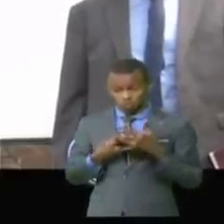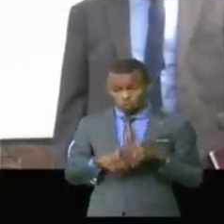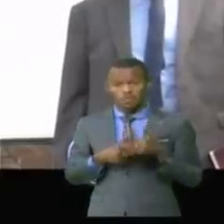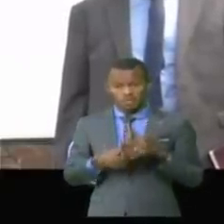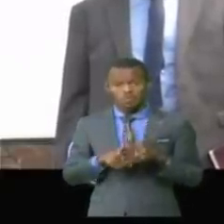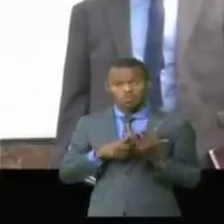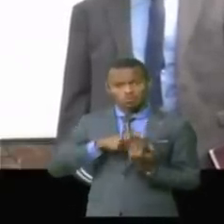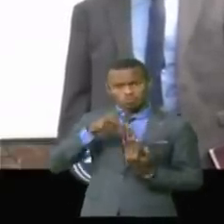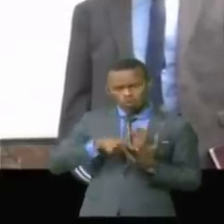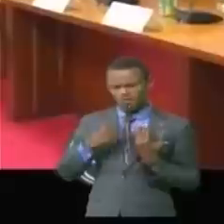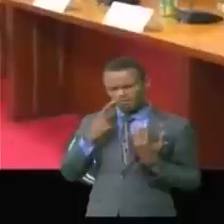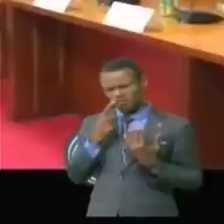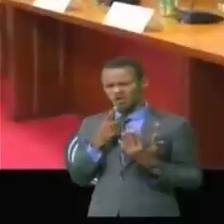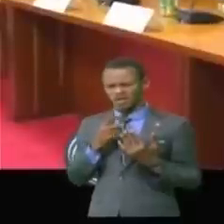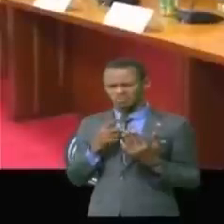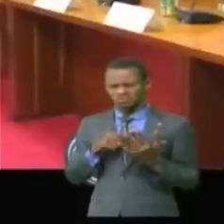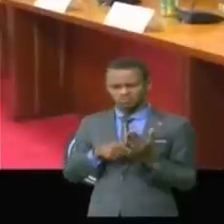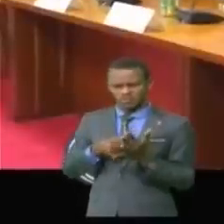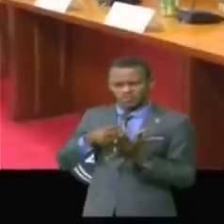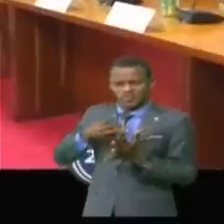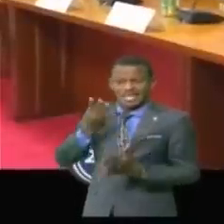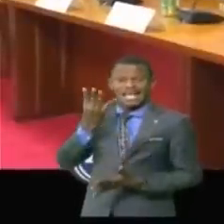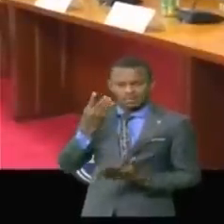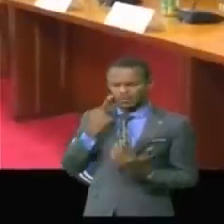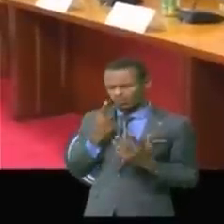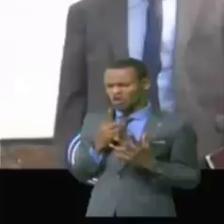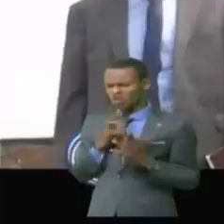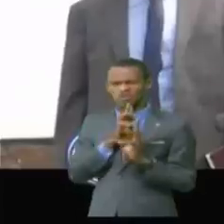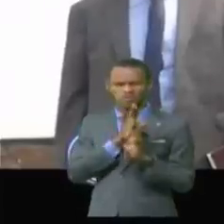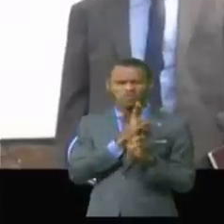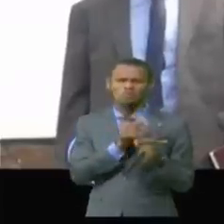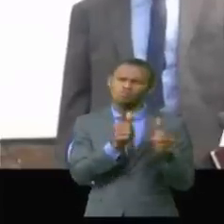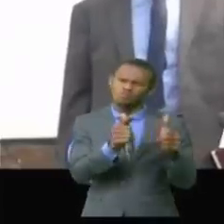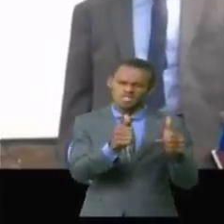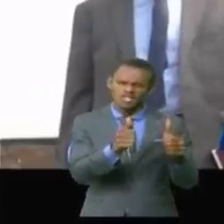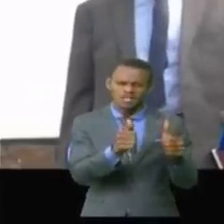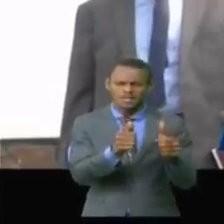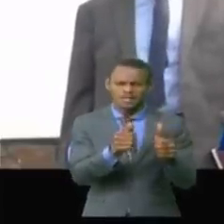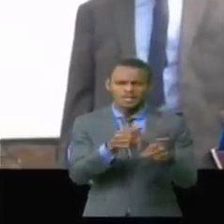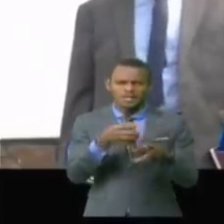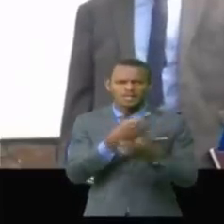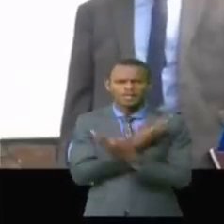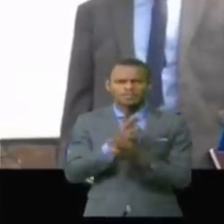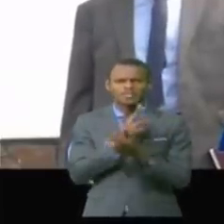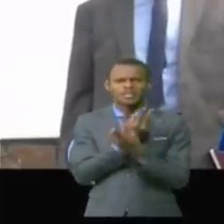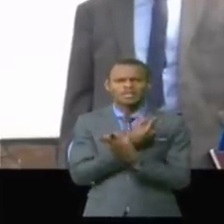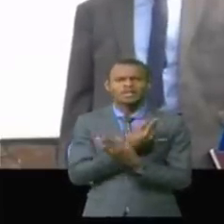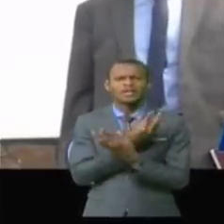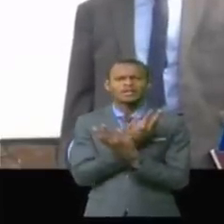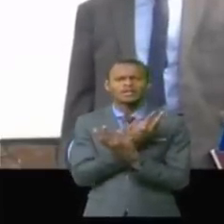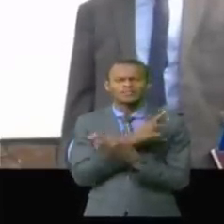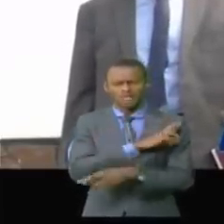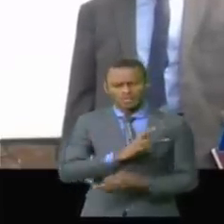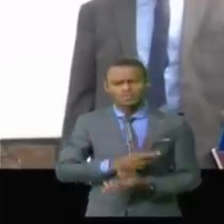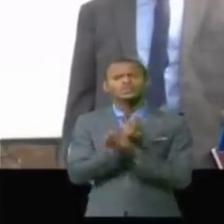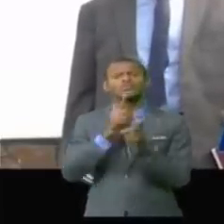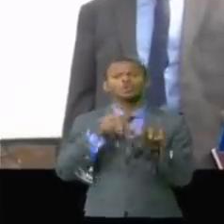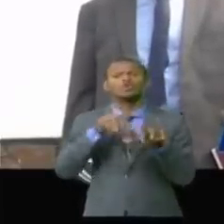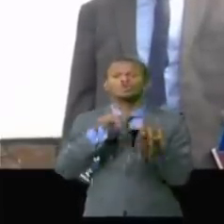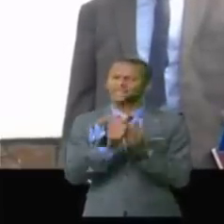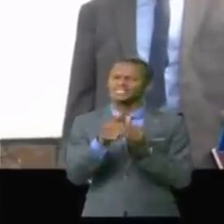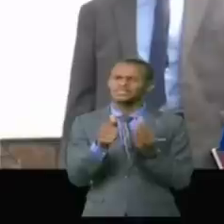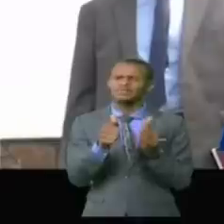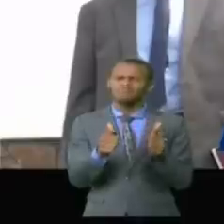la 4e revue déjà, la prochaine c'est la 5e revue et il y a une dernière qui est prévue vers